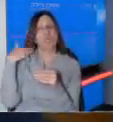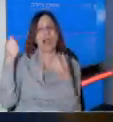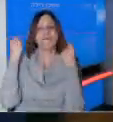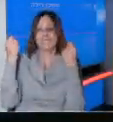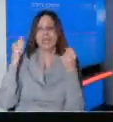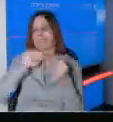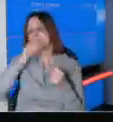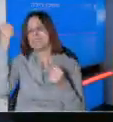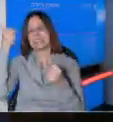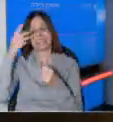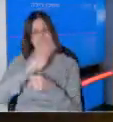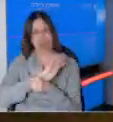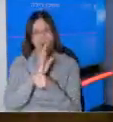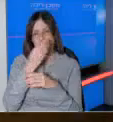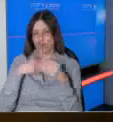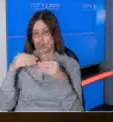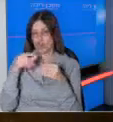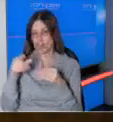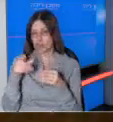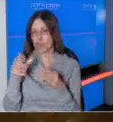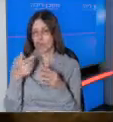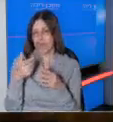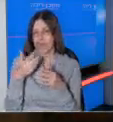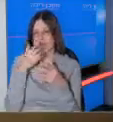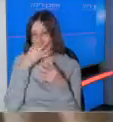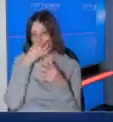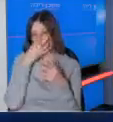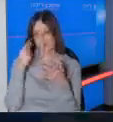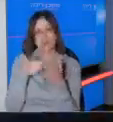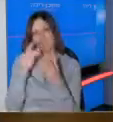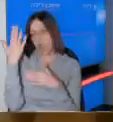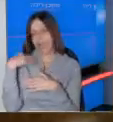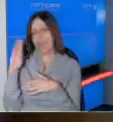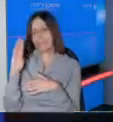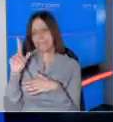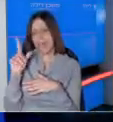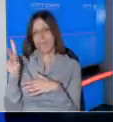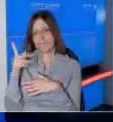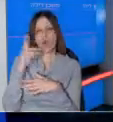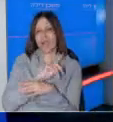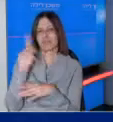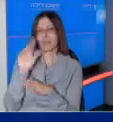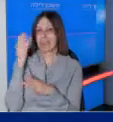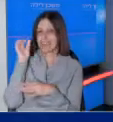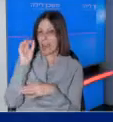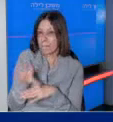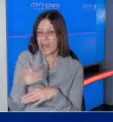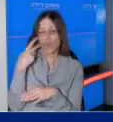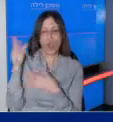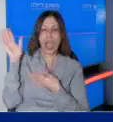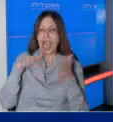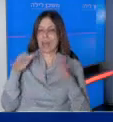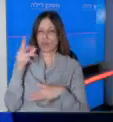בשיא הקורונה שהשתמשו שם בבואשים. זה בגלל שלא היית בבלפור אף פעם. אם היית בא לבלפור, היית רואה מה זה